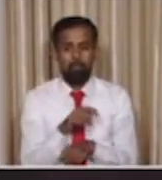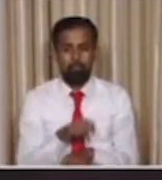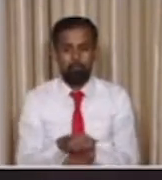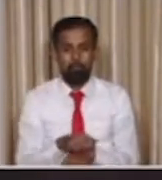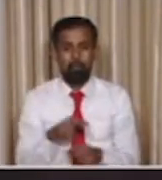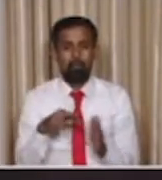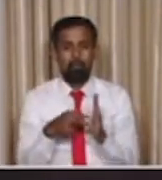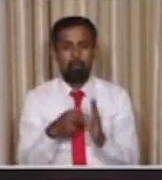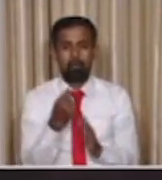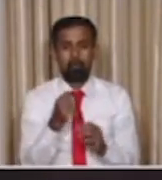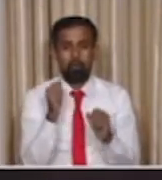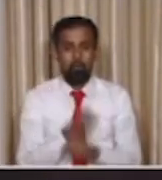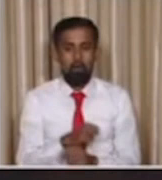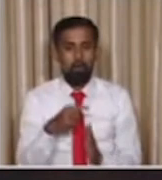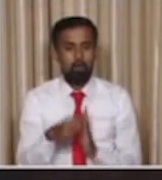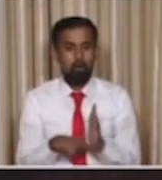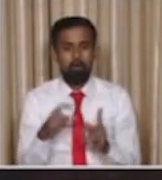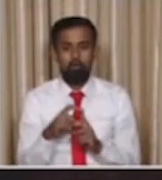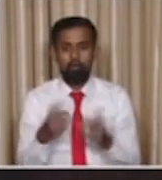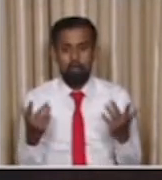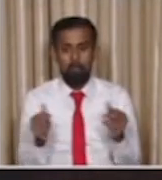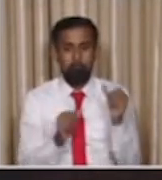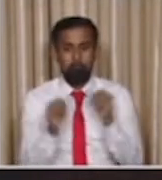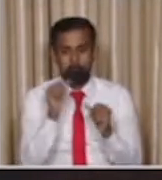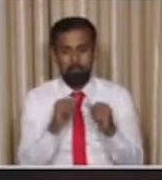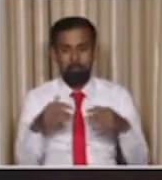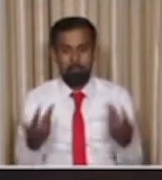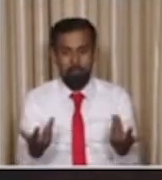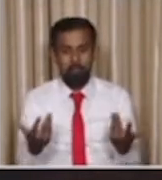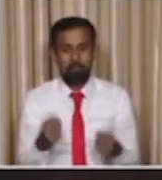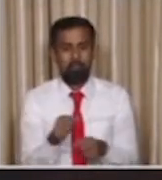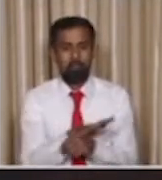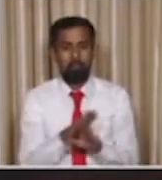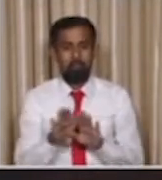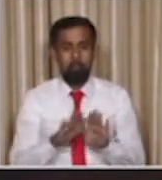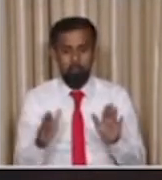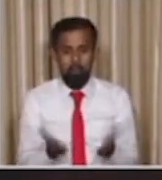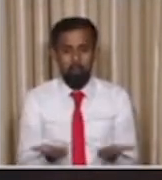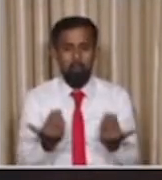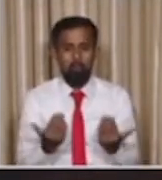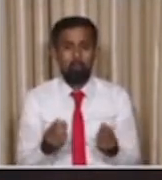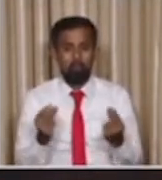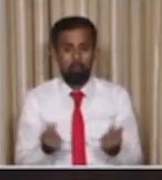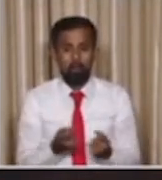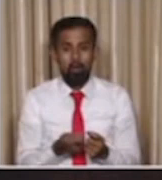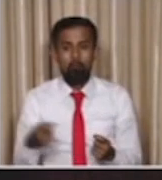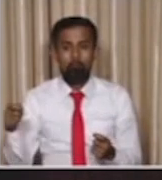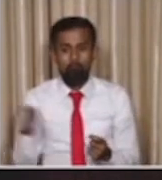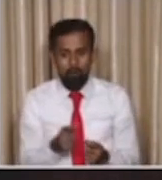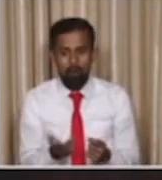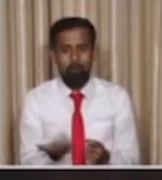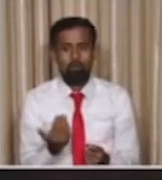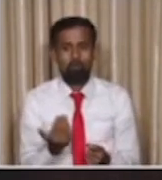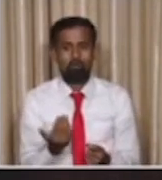ආර්ථිකය කඩාවැටලා ඩොලර් රටේ නැ බෙහෙත් නැ ඒ වෙලාවේ කොවිඩ් වසංගතේ පාලනය කරගන්න ඕන හදිසි මිලදී ගැනීම වලට යන්න සිද්ධ